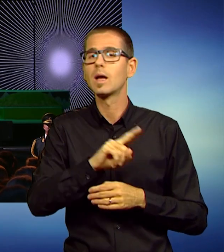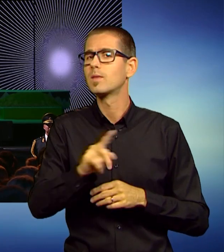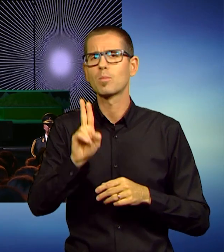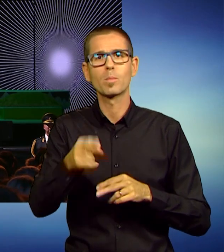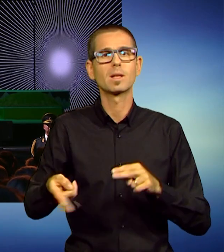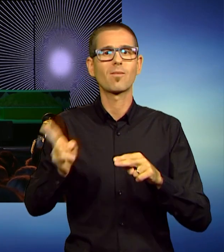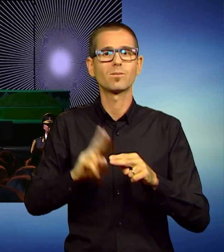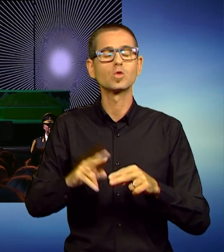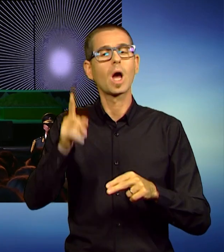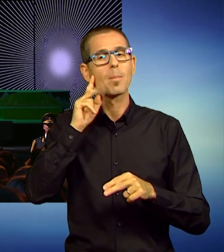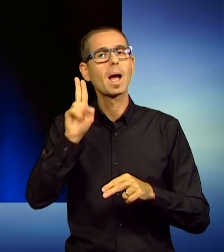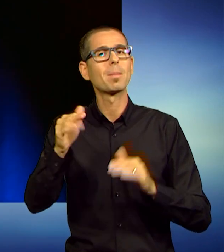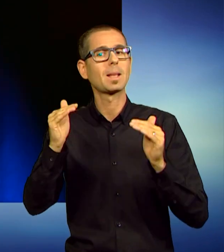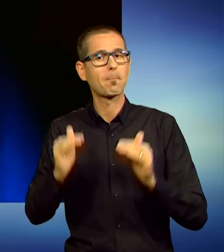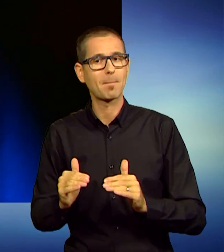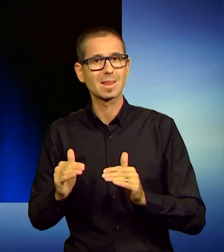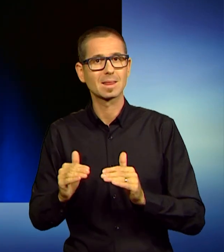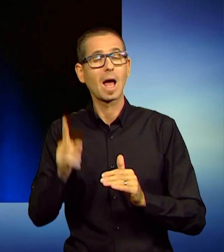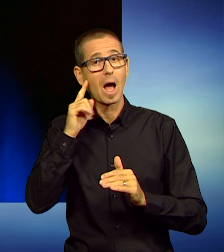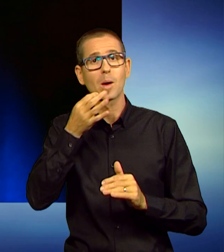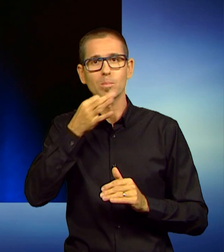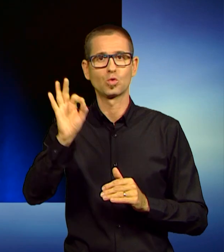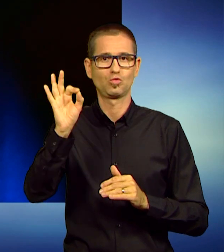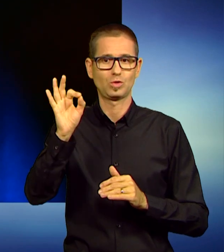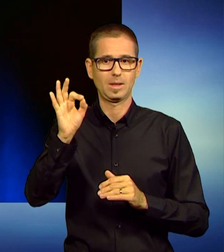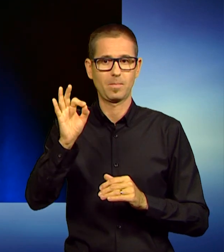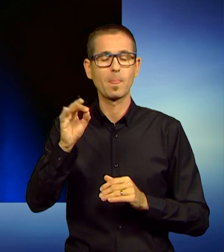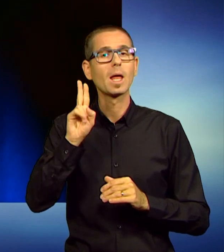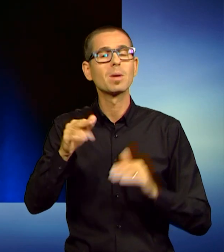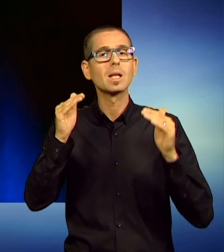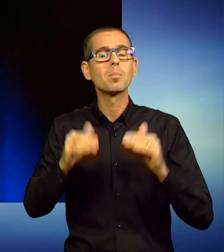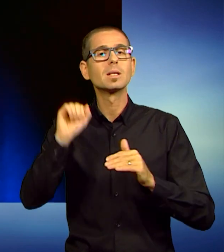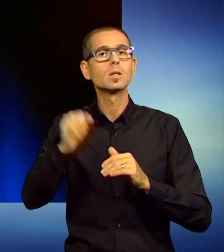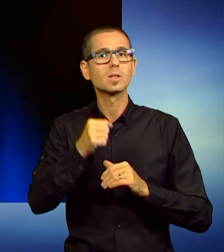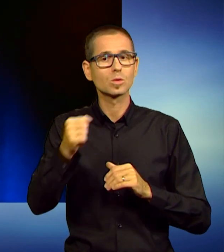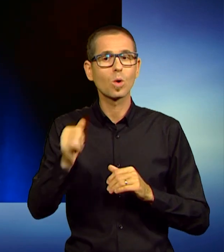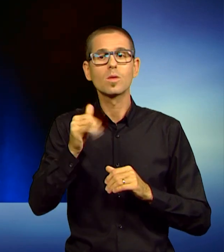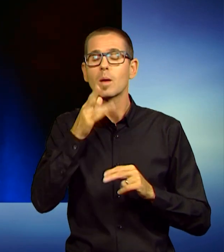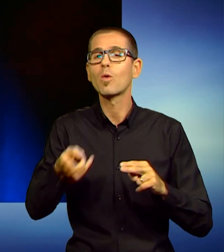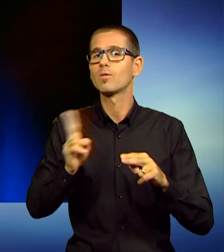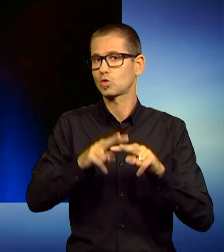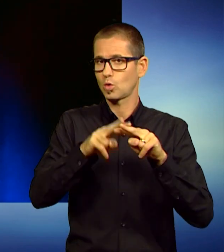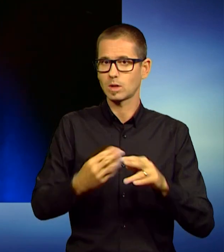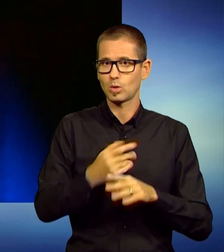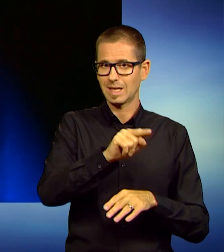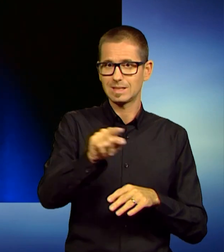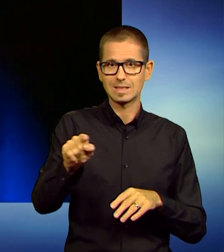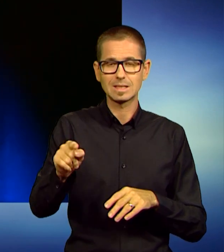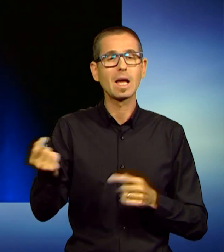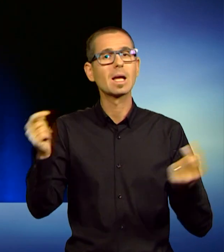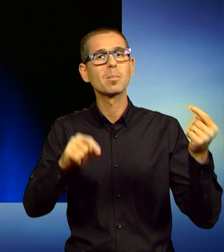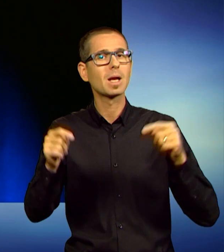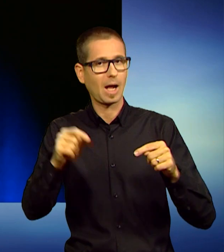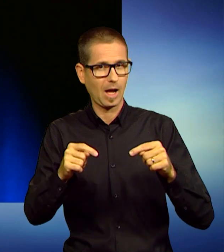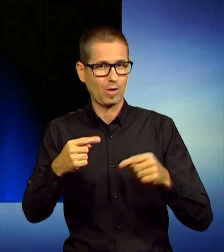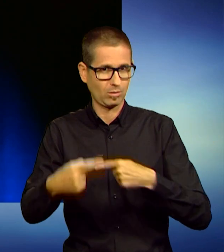imeti več, ampak imeti manj, a boljše. Imeti manj zato, da bo več ostalo za tiste, ki prihajajo za